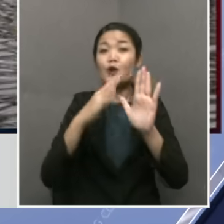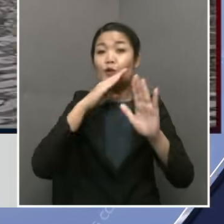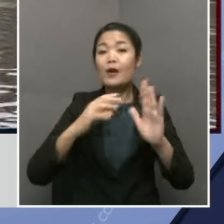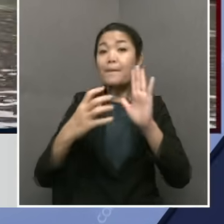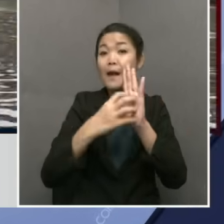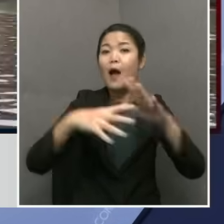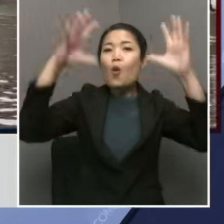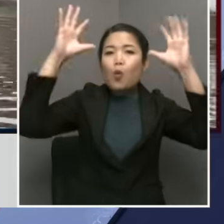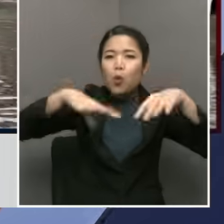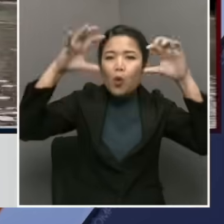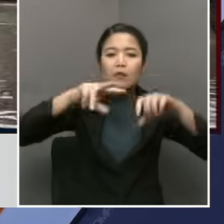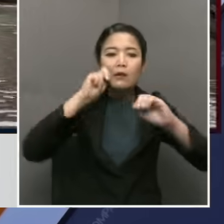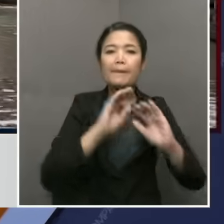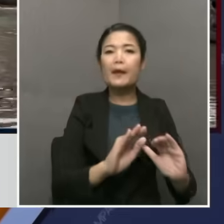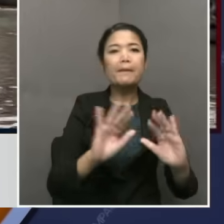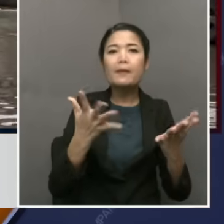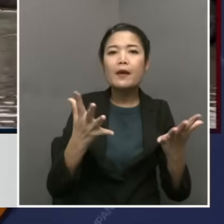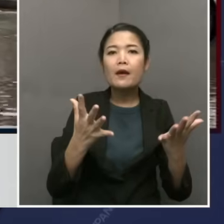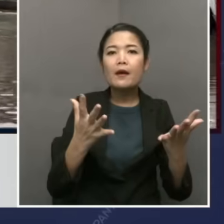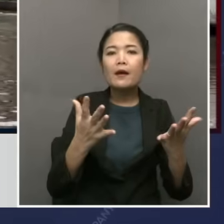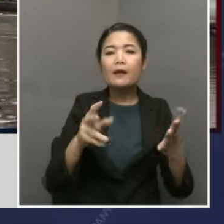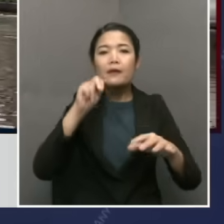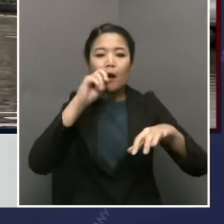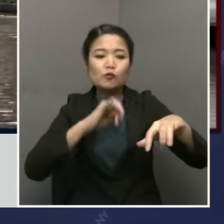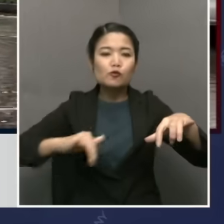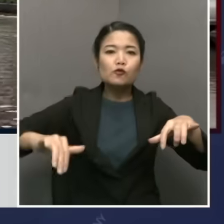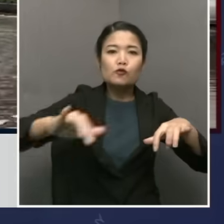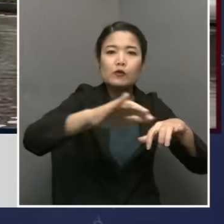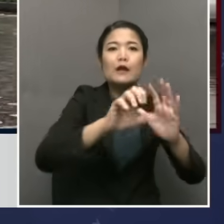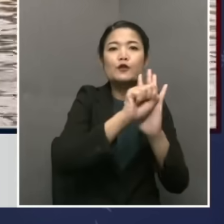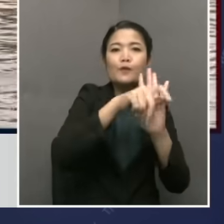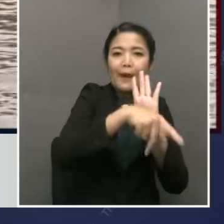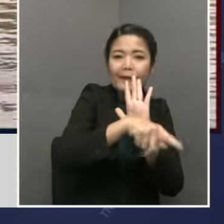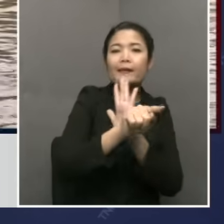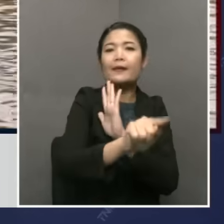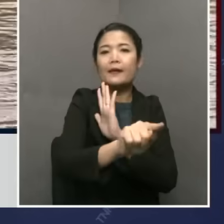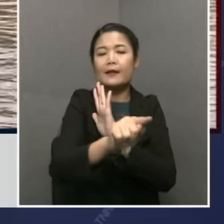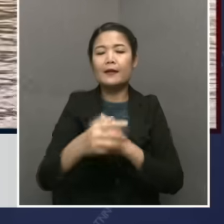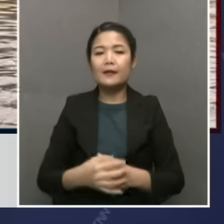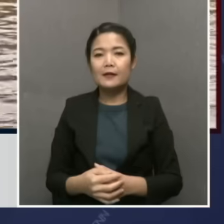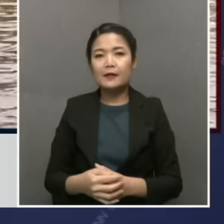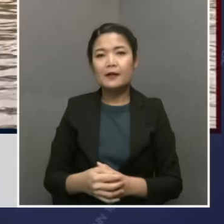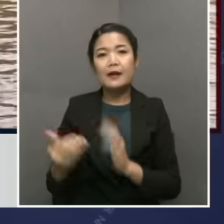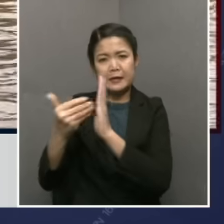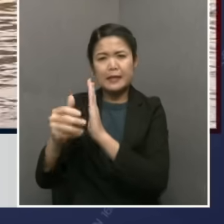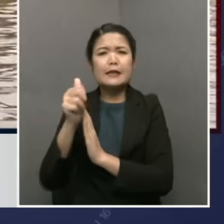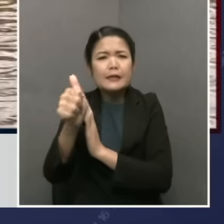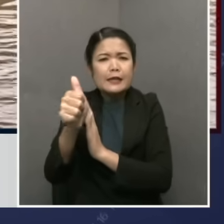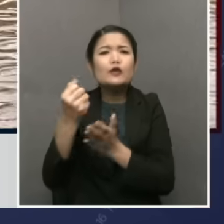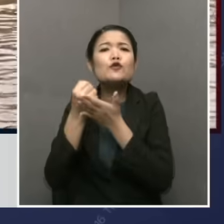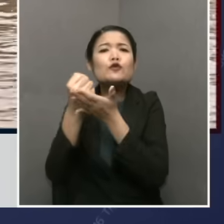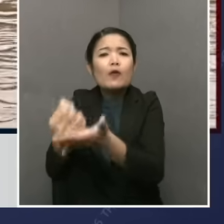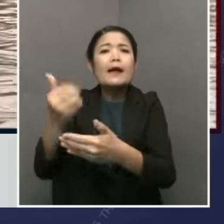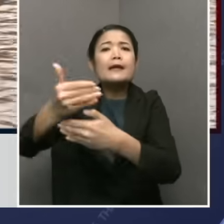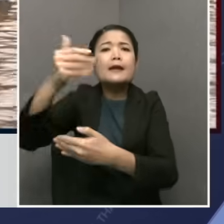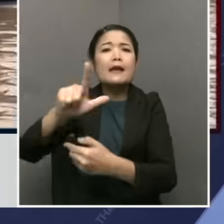กลางนี่เราไม่ค่อยมีที่เก็บน้ำแล้วนะครับก็จะมีอ่างกระเสียวนะครับมีภาคอีสานเี่จะดีหน่อยที่ว่าก็จะมาเติมลำตะคอง